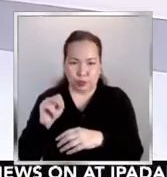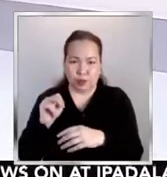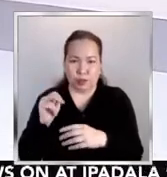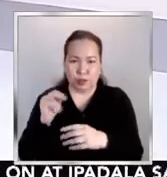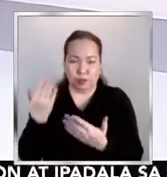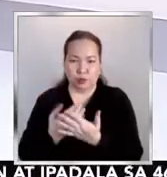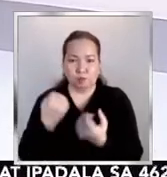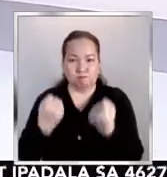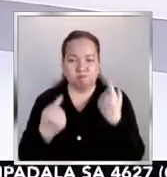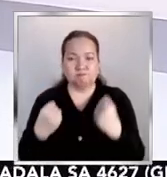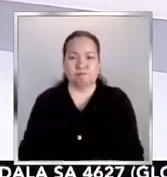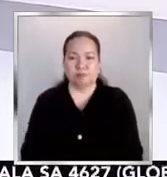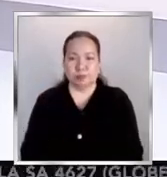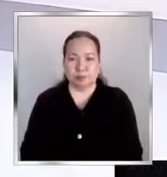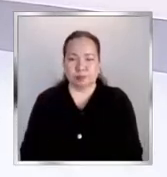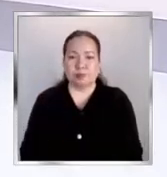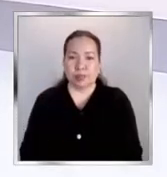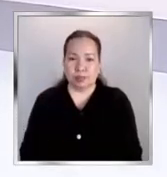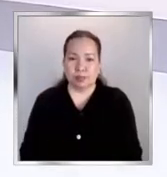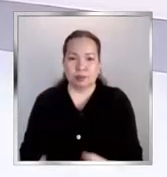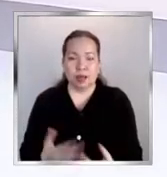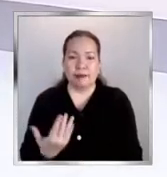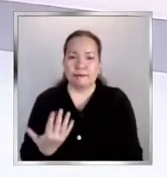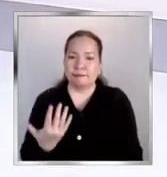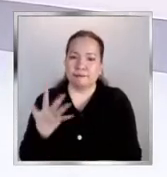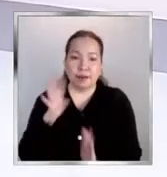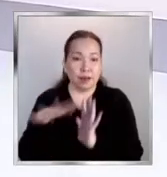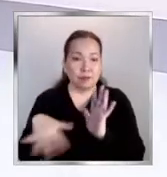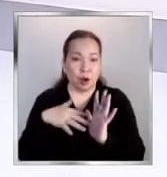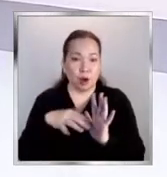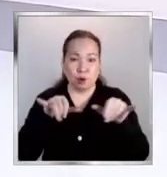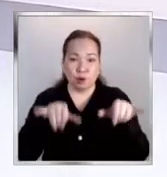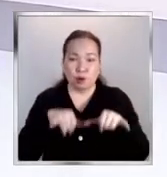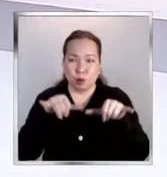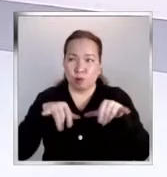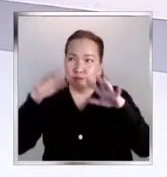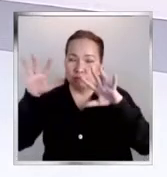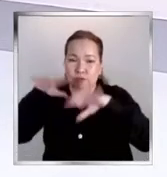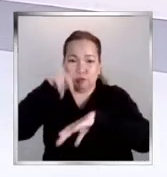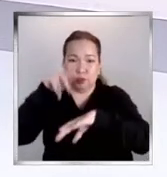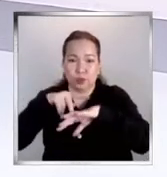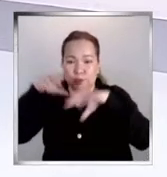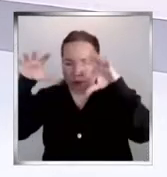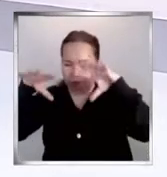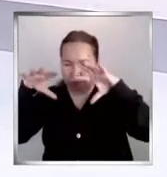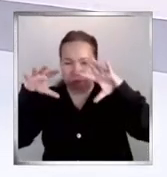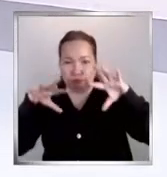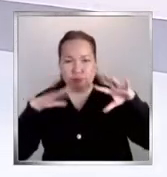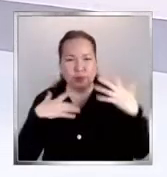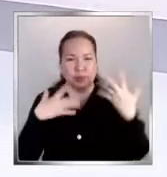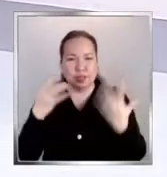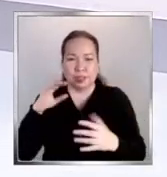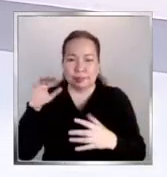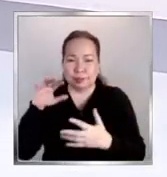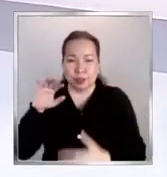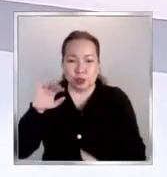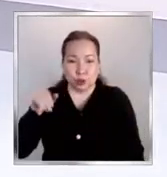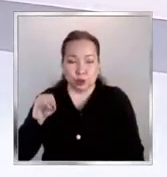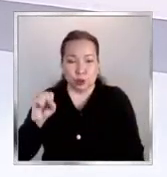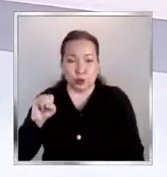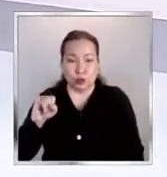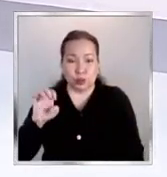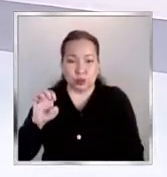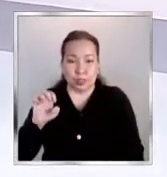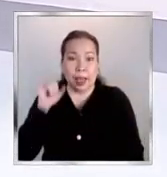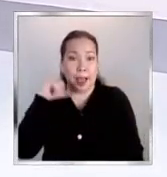Nasa 5 oras lang nagtagal sa loob ng Philippine Area of Responsibility ang Super Typhoon Josie. Lumabas na ito kagabi. Sa